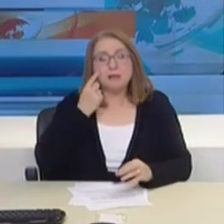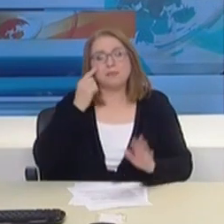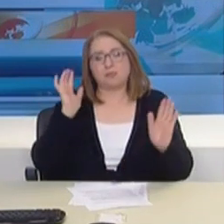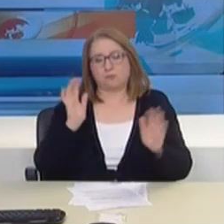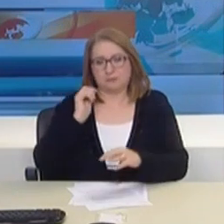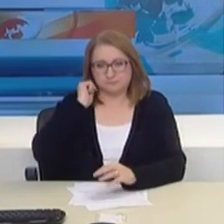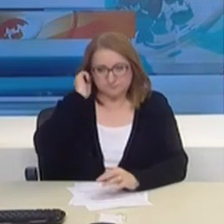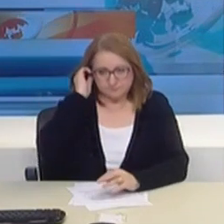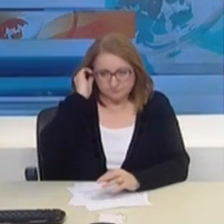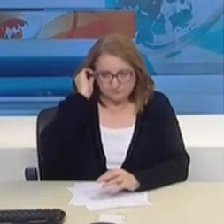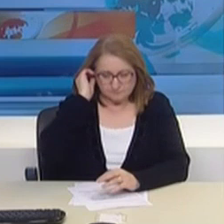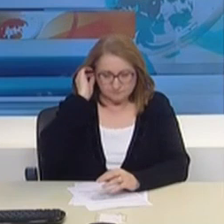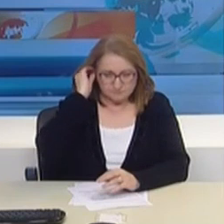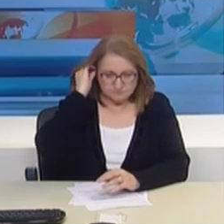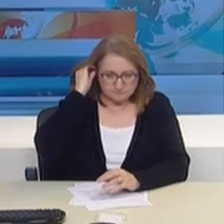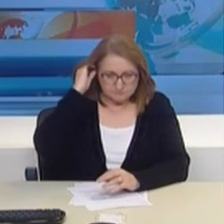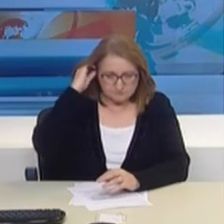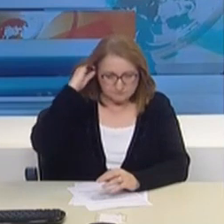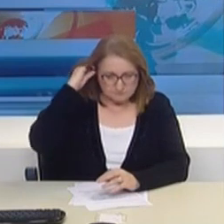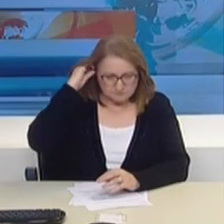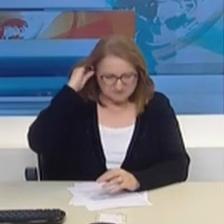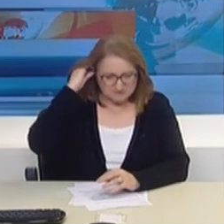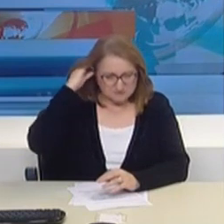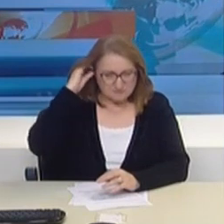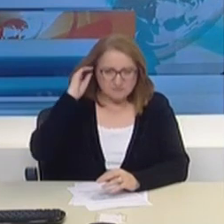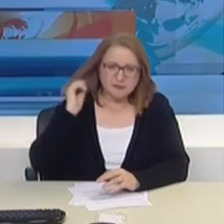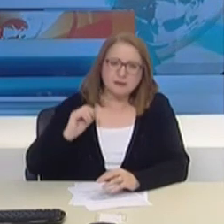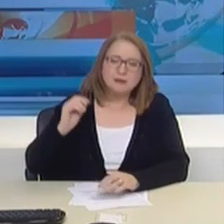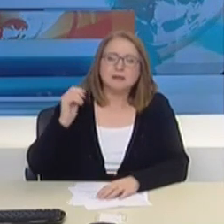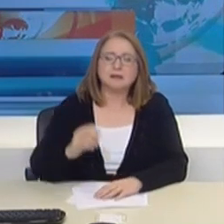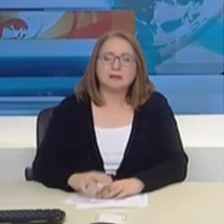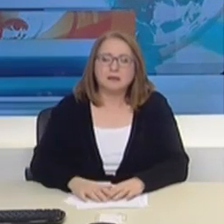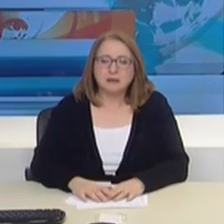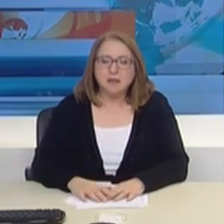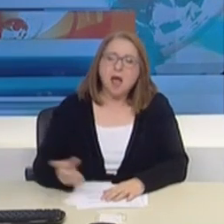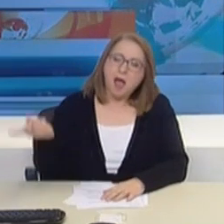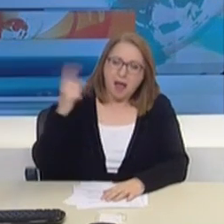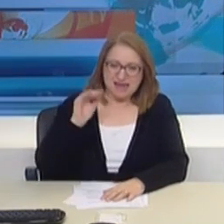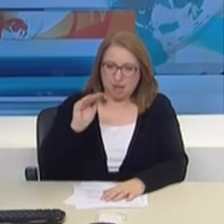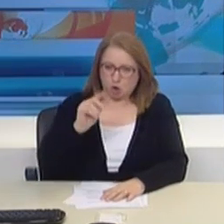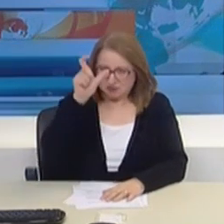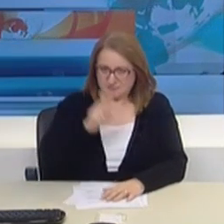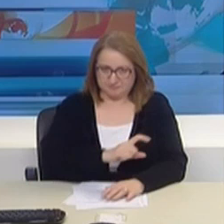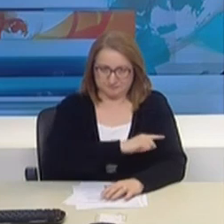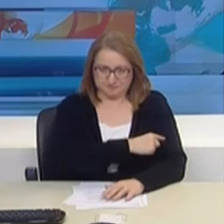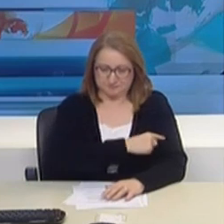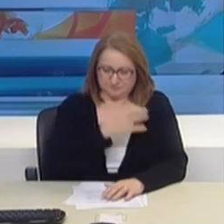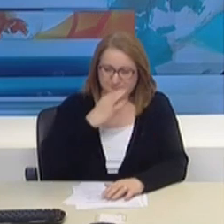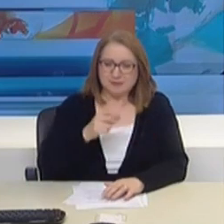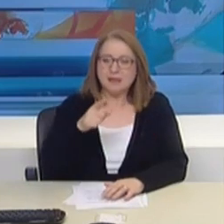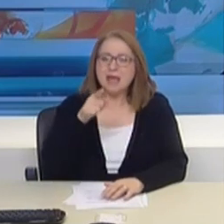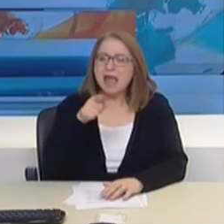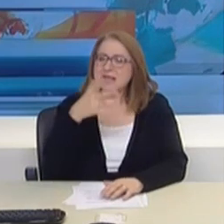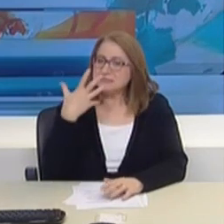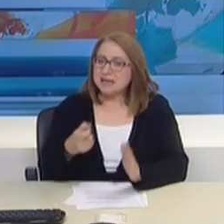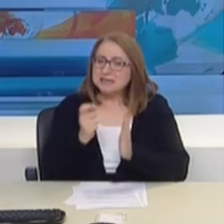Επόμενη ερώτηση από την κυρία Καρλατήρα από την εφημερίδα Πρώτο Θέμα και το πρωτοθέμα.gr. Κύριε Τσιόδρα, με βάση τα στοιχεία που έχετε στη διάθεσή σας